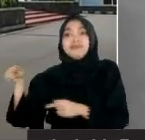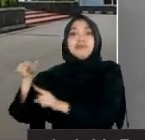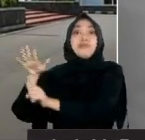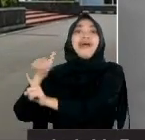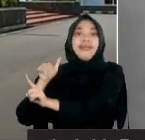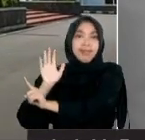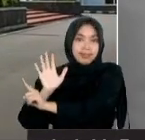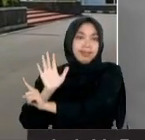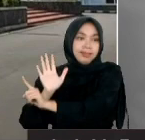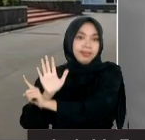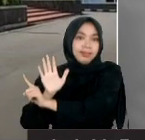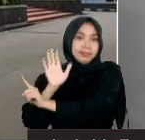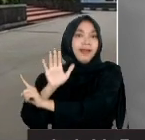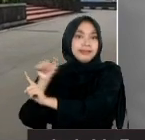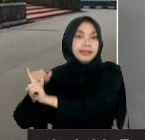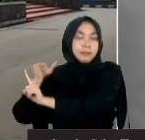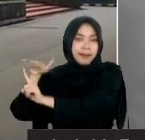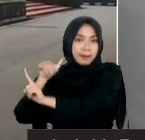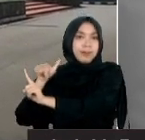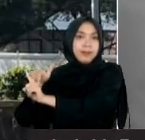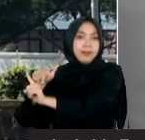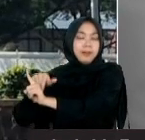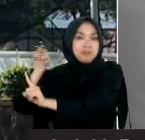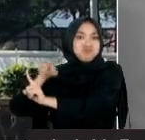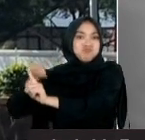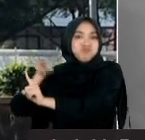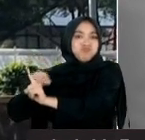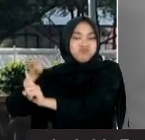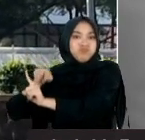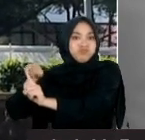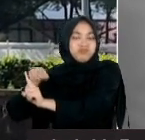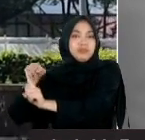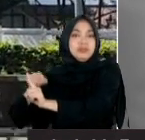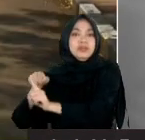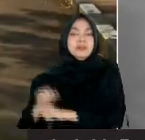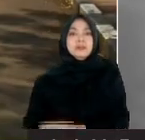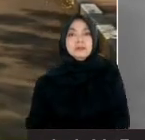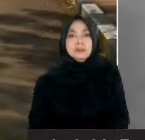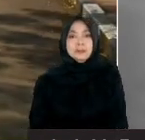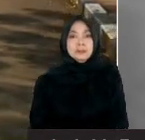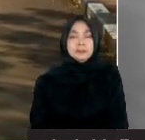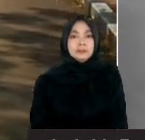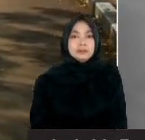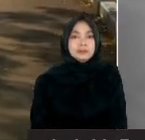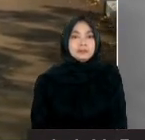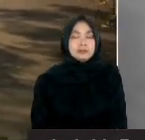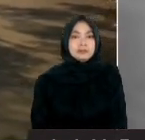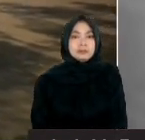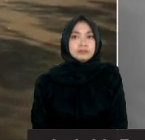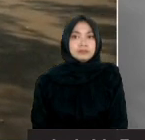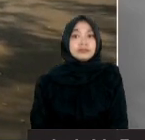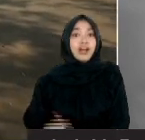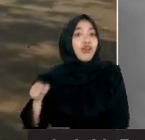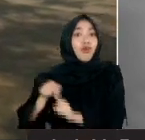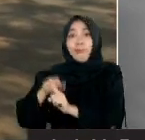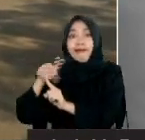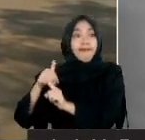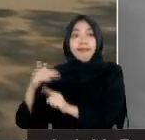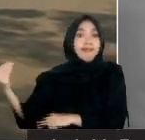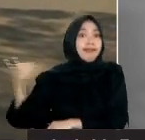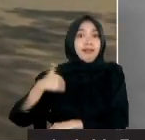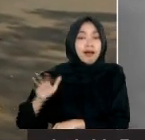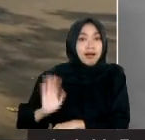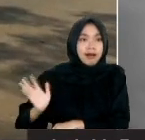manggilan ya kepada terduga tersangka ini, tersangka yang sudah ditetapkan, dan kalau memang tidak kooperatif kita